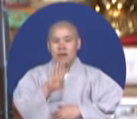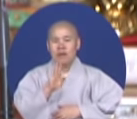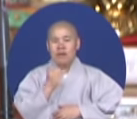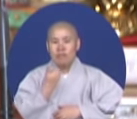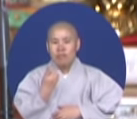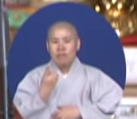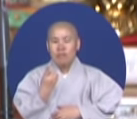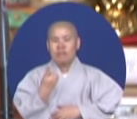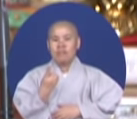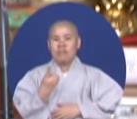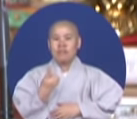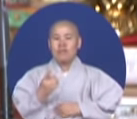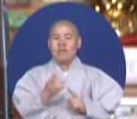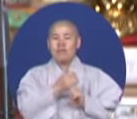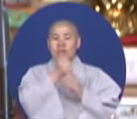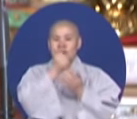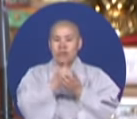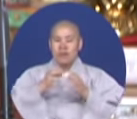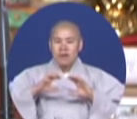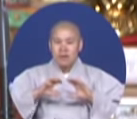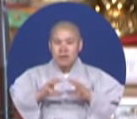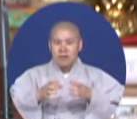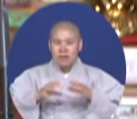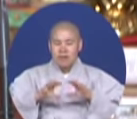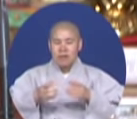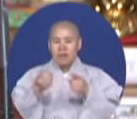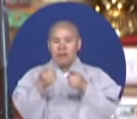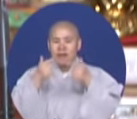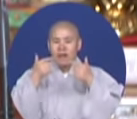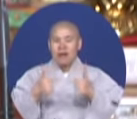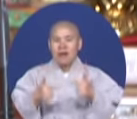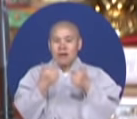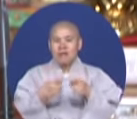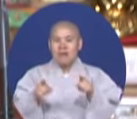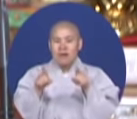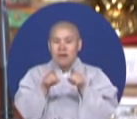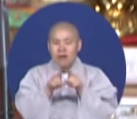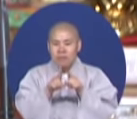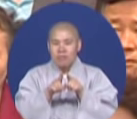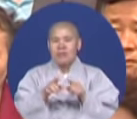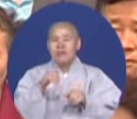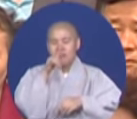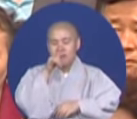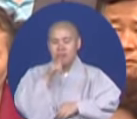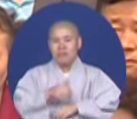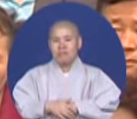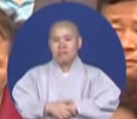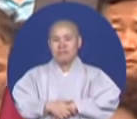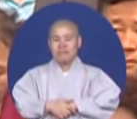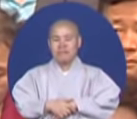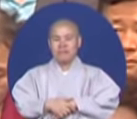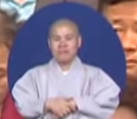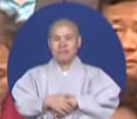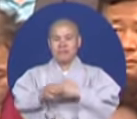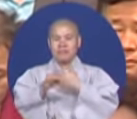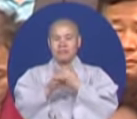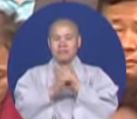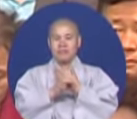그리고 부처님과 불국토는 늘 함께 다니는 거예요. 늘 함께.